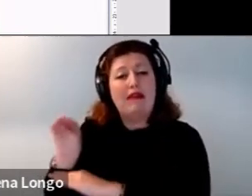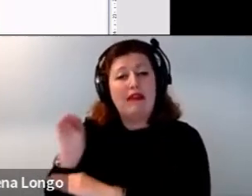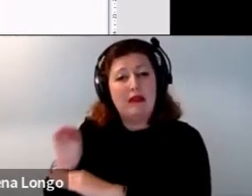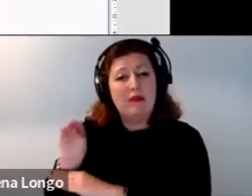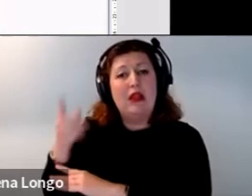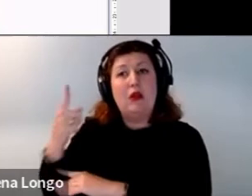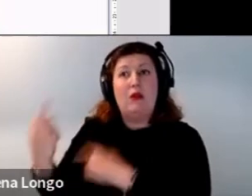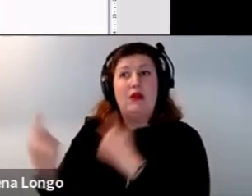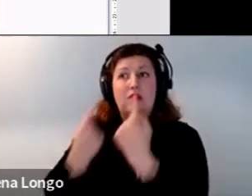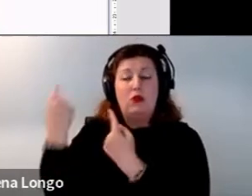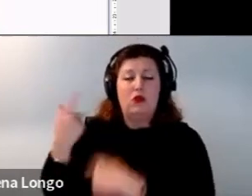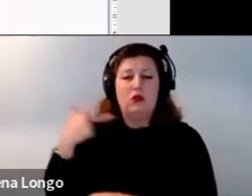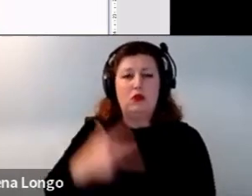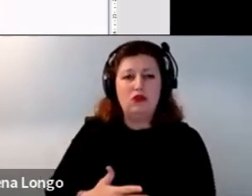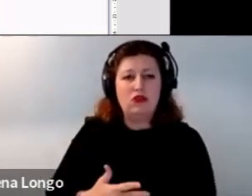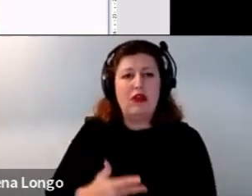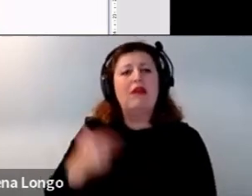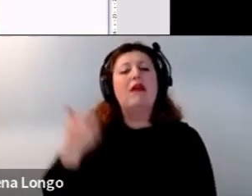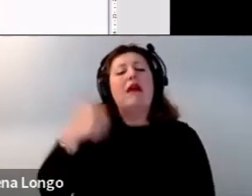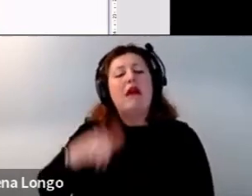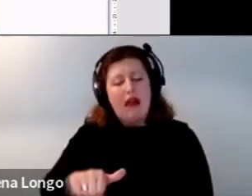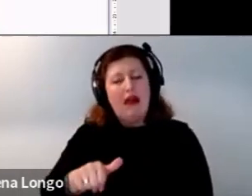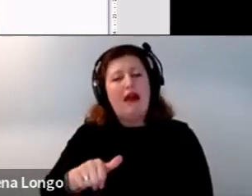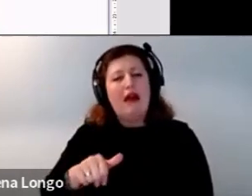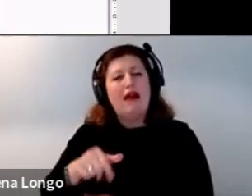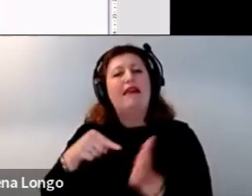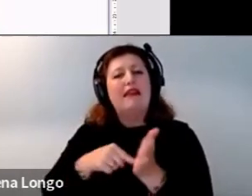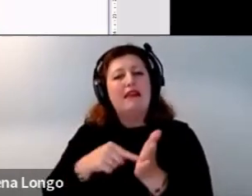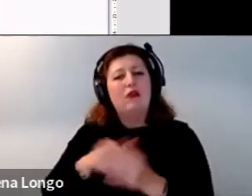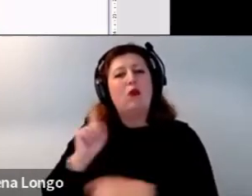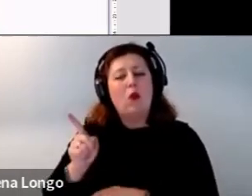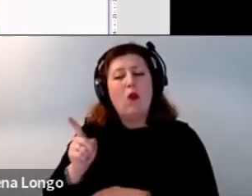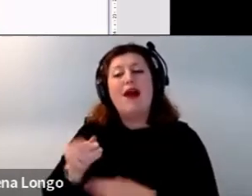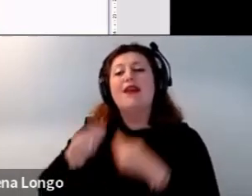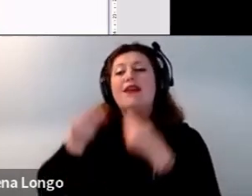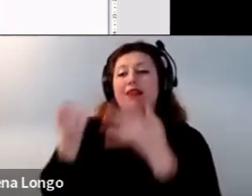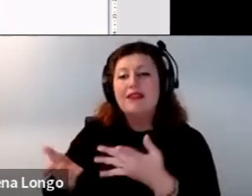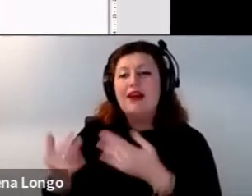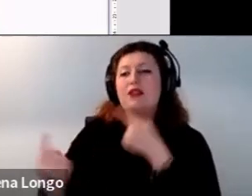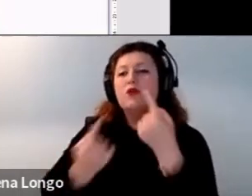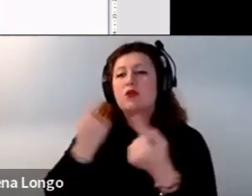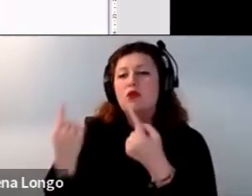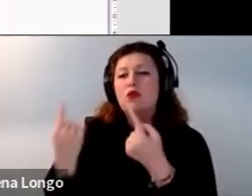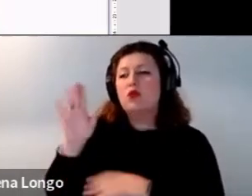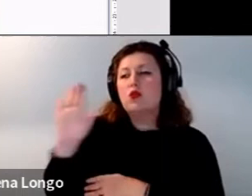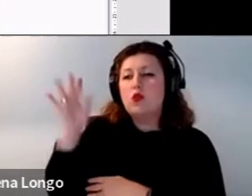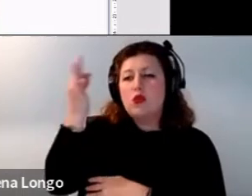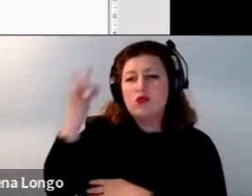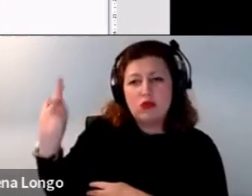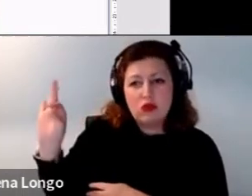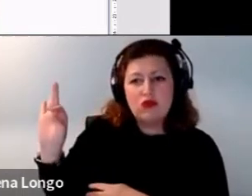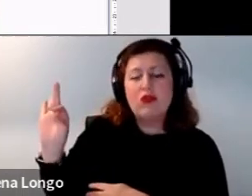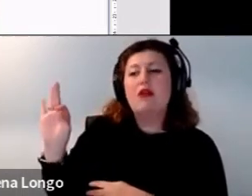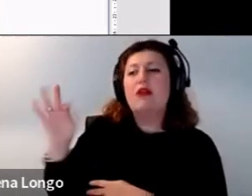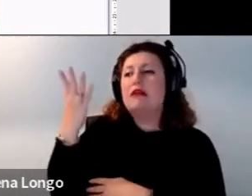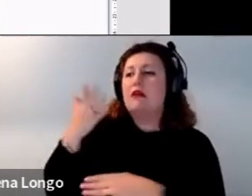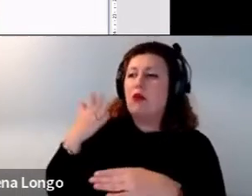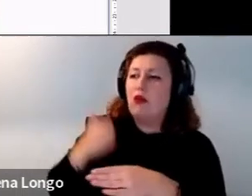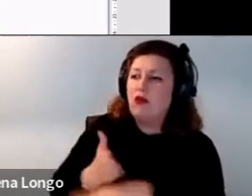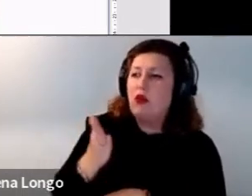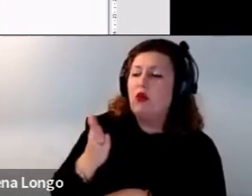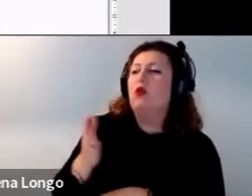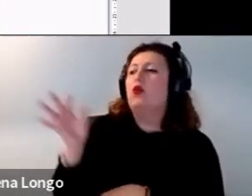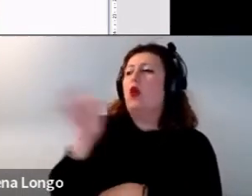diritto che siano provveduti ed assicurati mezzi adeguati alle loro esigenze di vita in caso di infortunio,